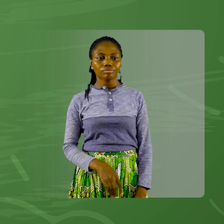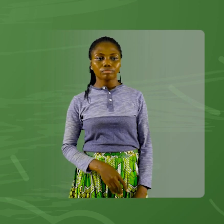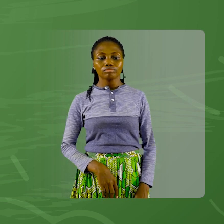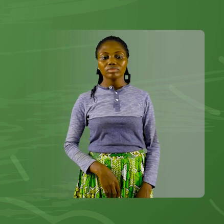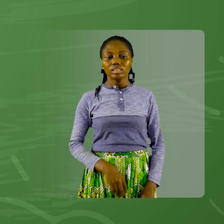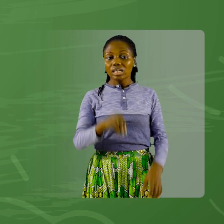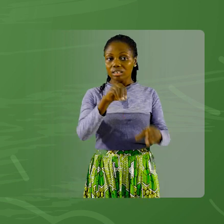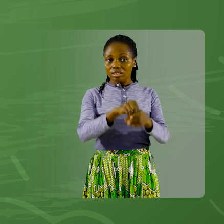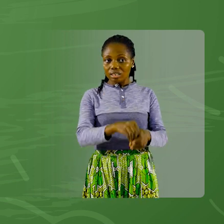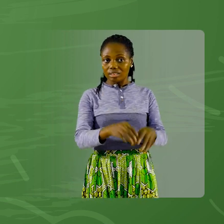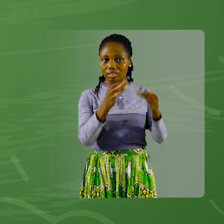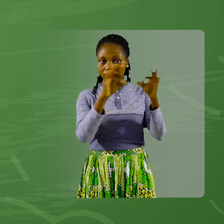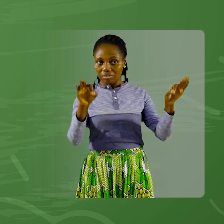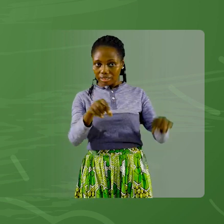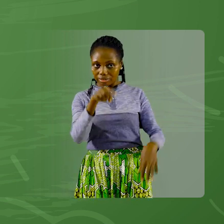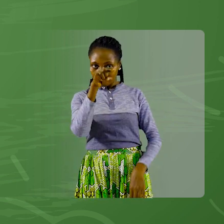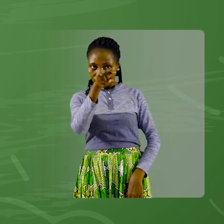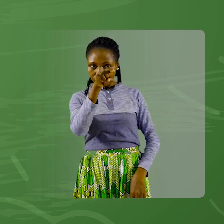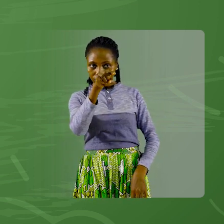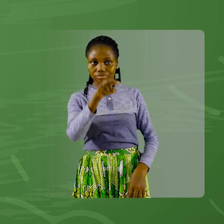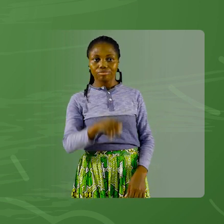Ici, dans